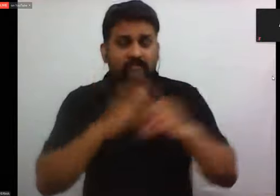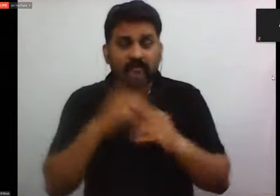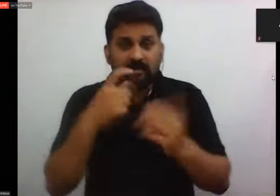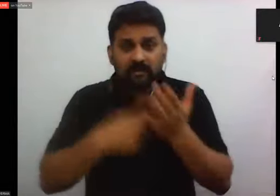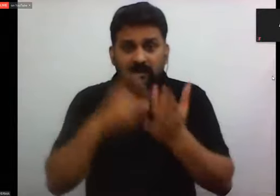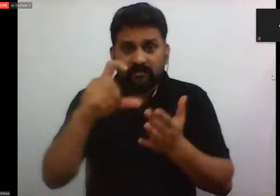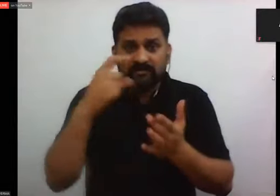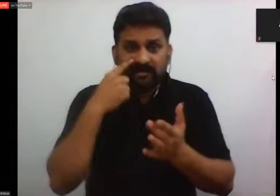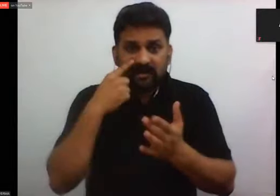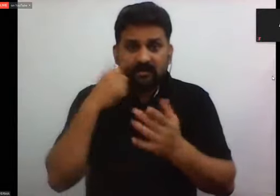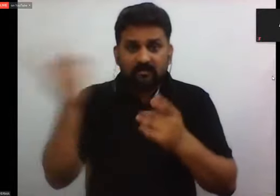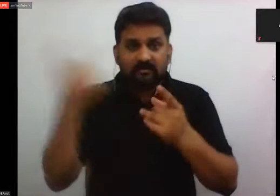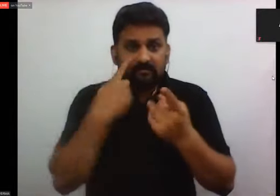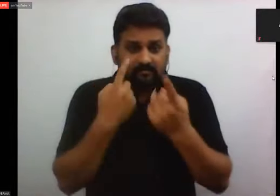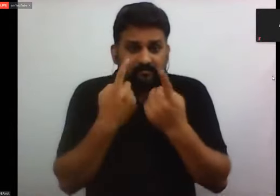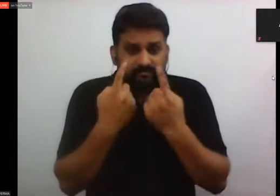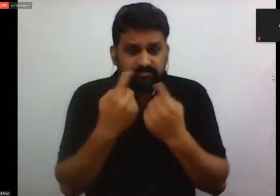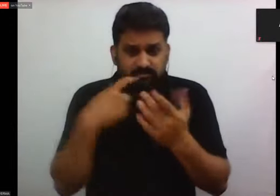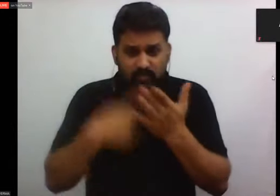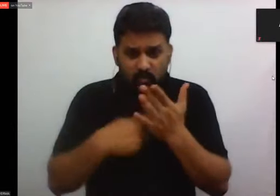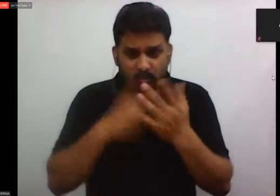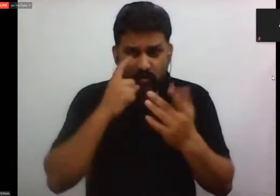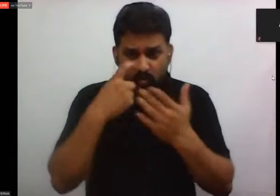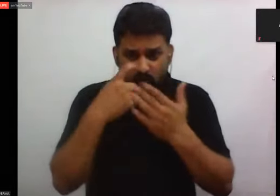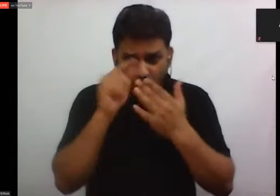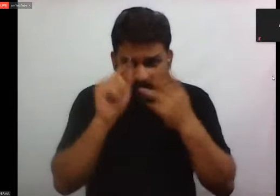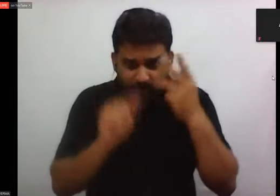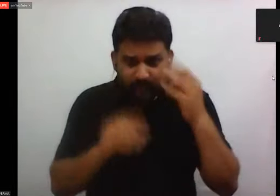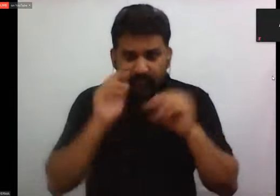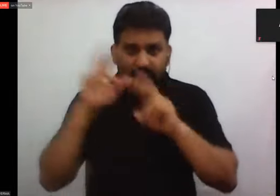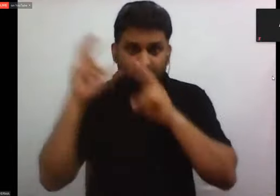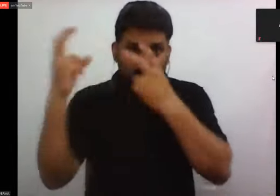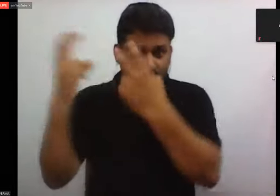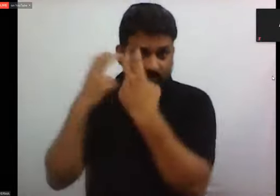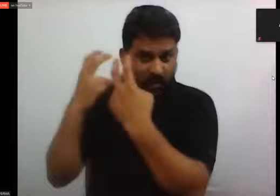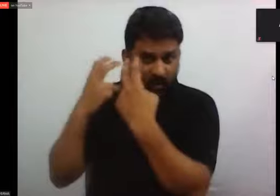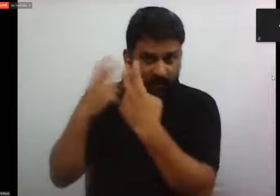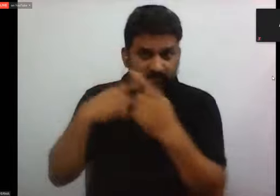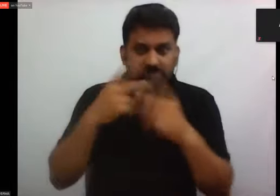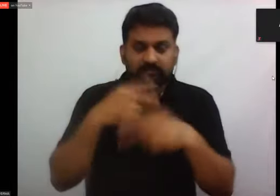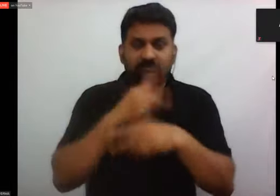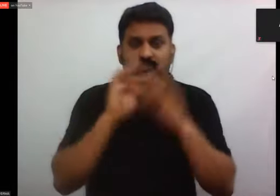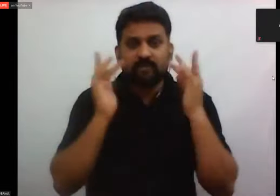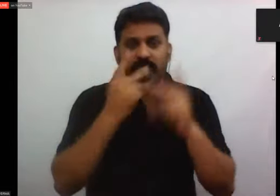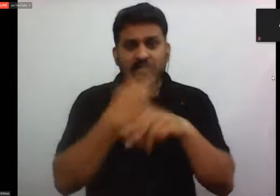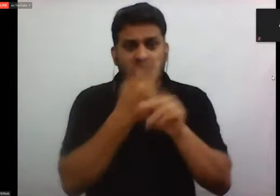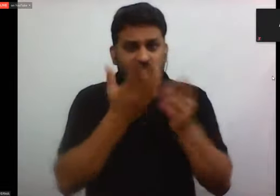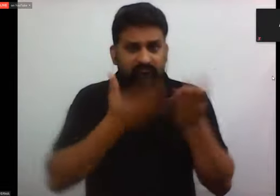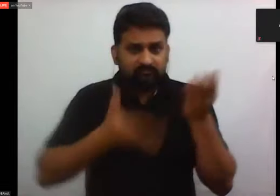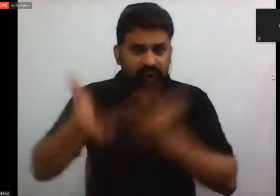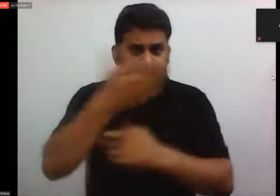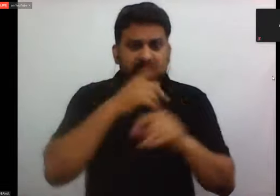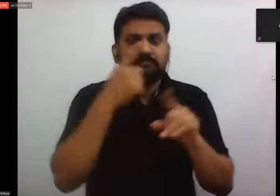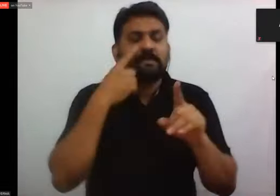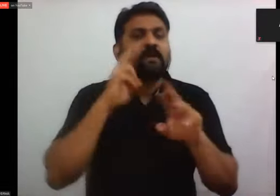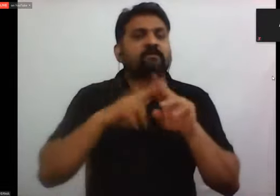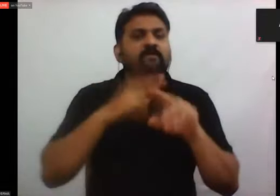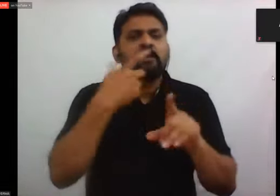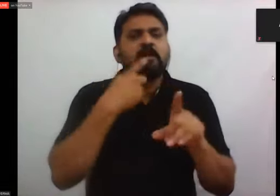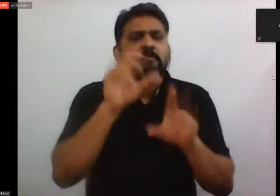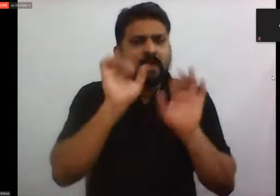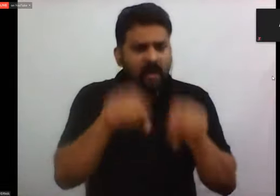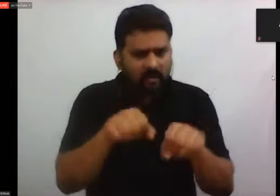के इंस्ट्रक्शंस के बाद आरसीआई की निगरानी में ये सब वेबिनार्स होते हैं। आपको ऐसी कोई शिकायत हो तो आप